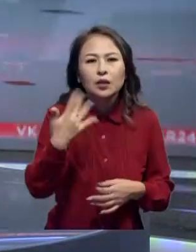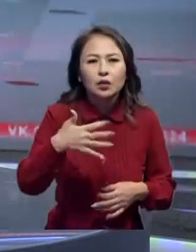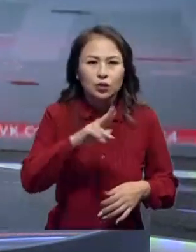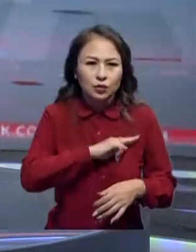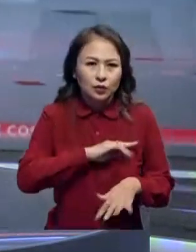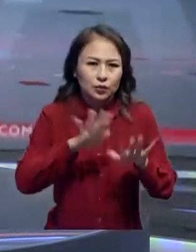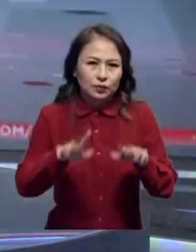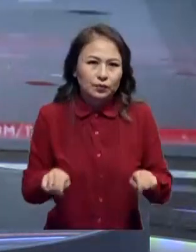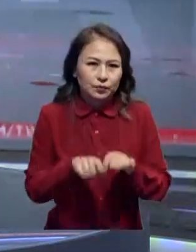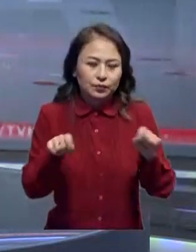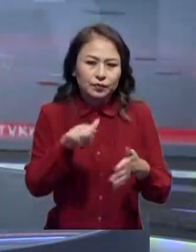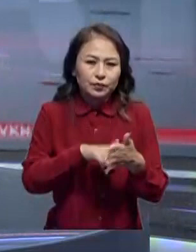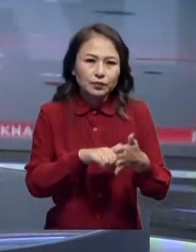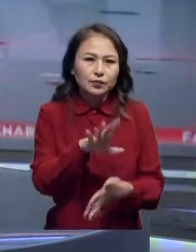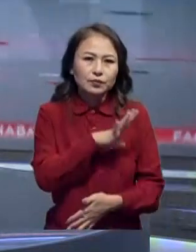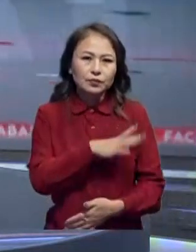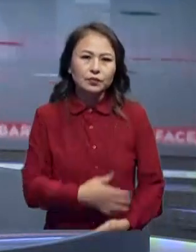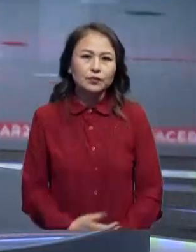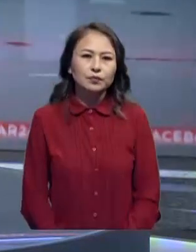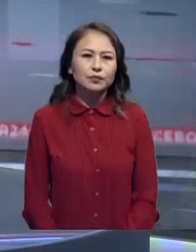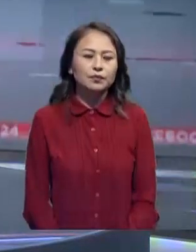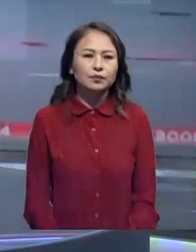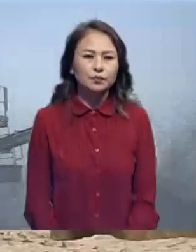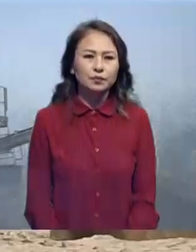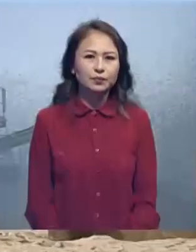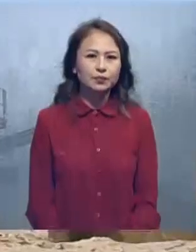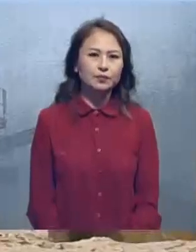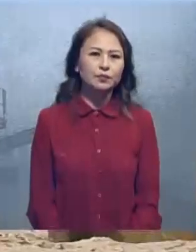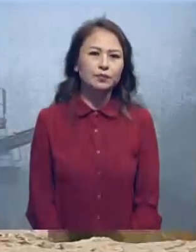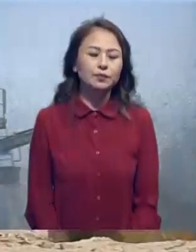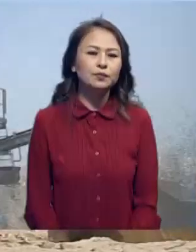ауданында 50 жұмыс орнын ашуға сеп болған.